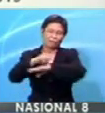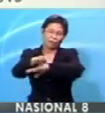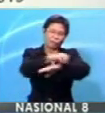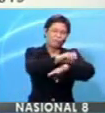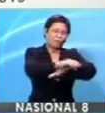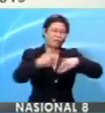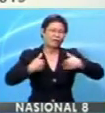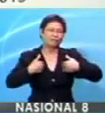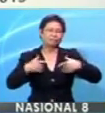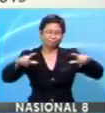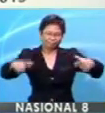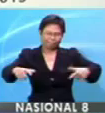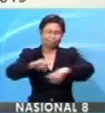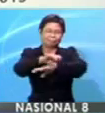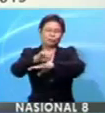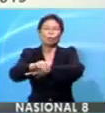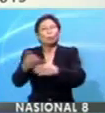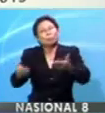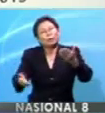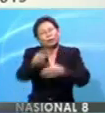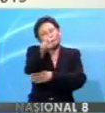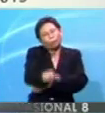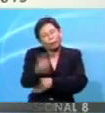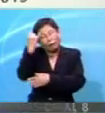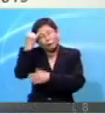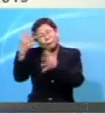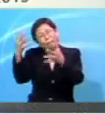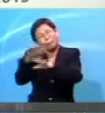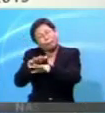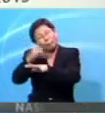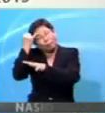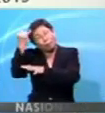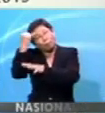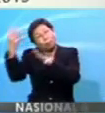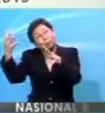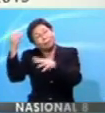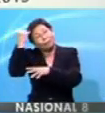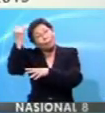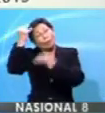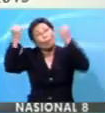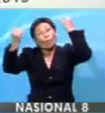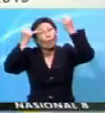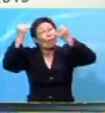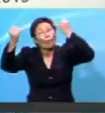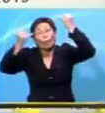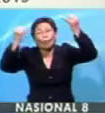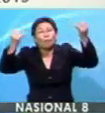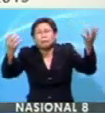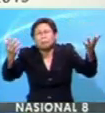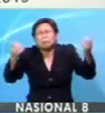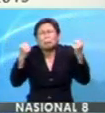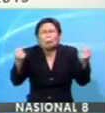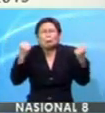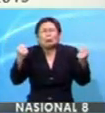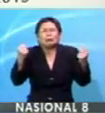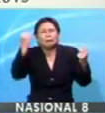especially yang orang-orang mungkin idea banyak tapi tak tahu macam mana nak apa kata nak memantapkan